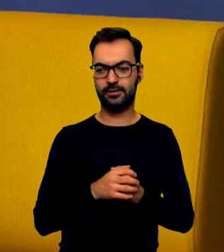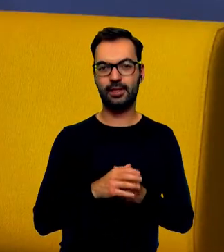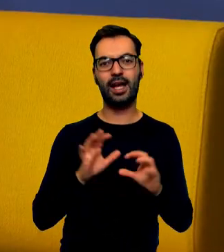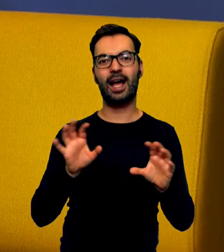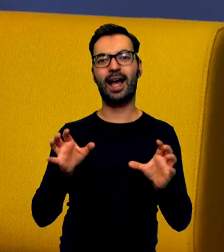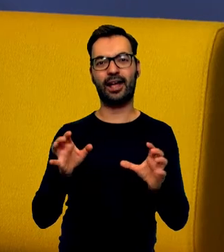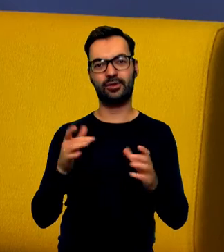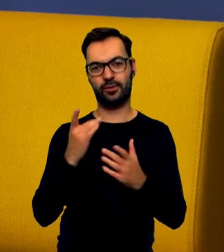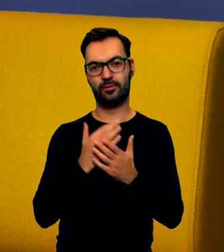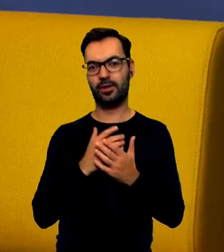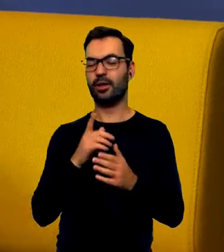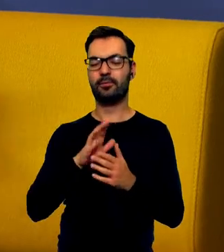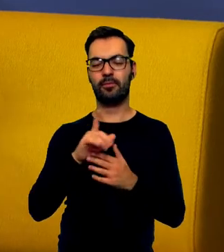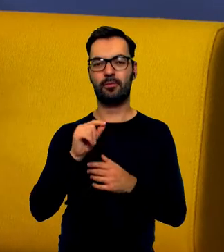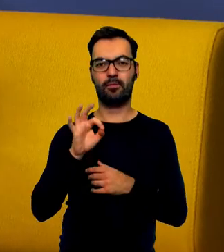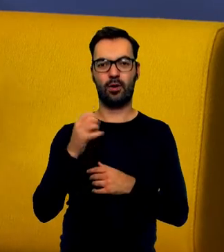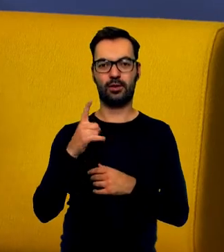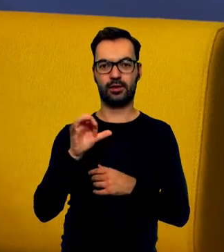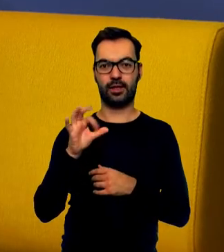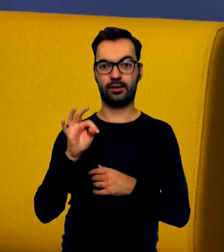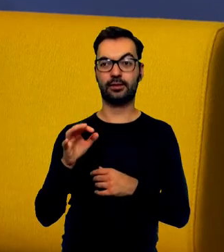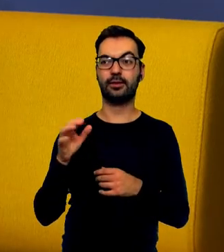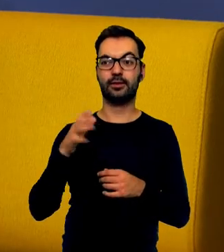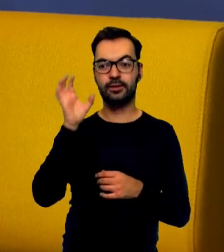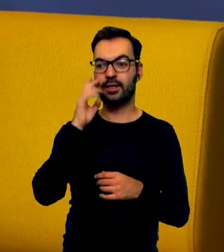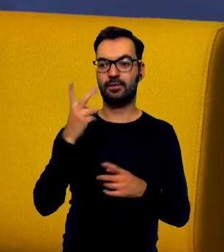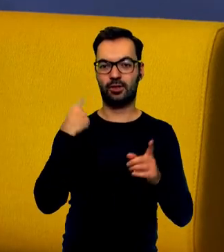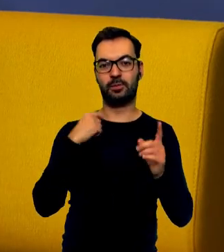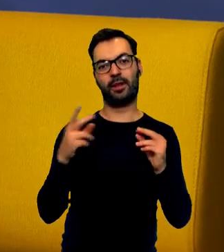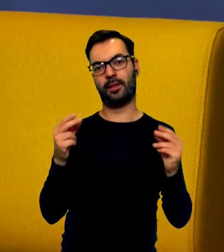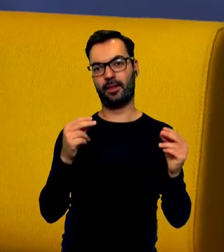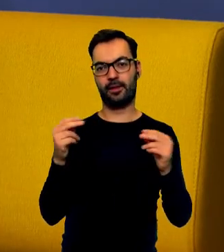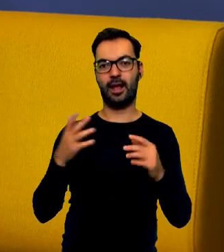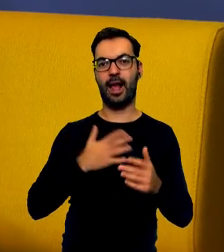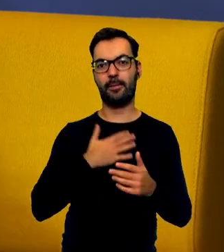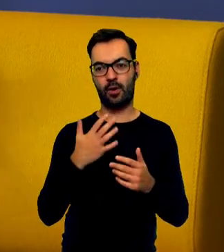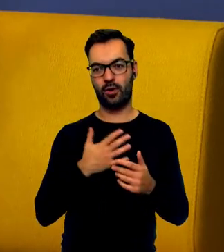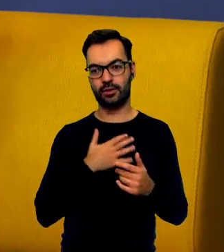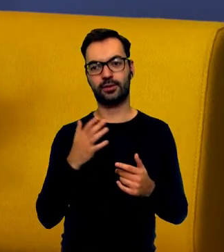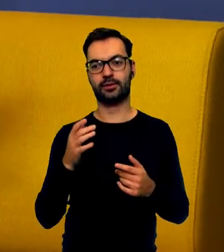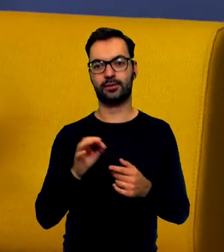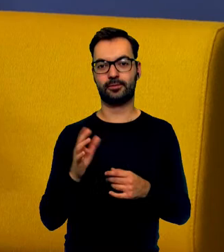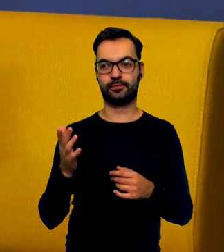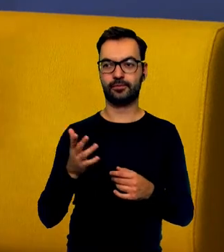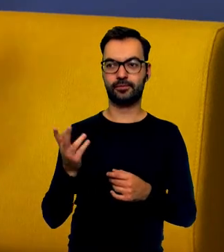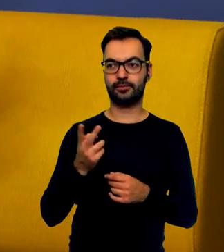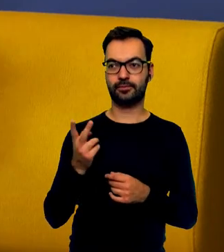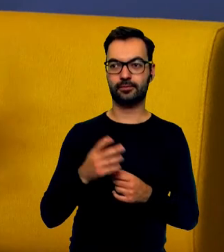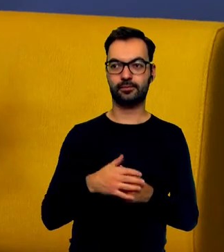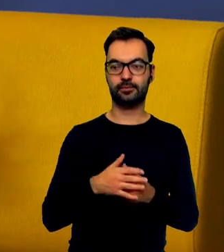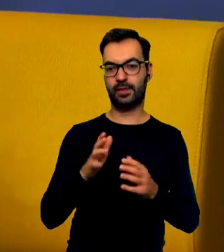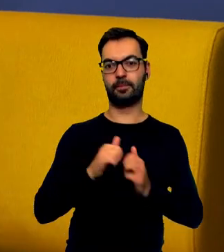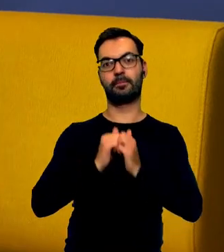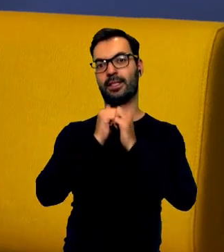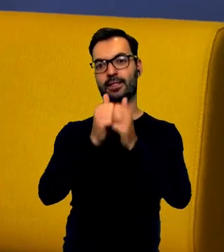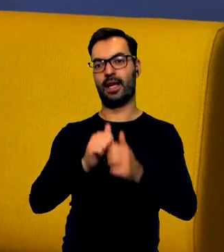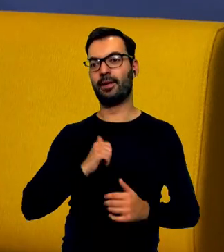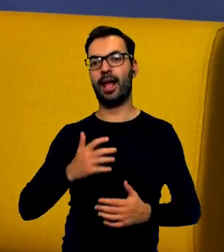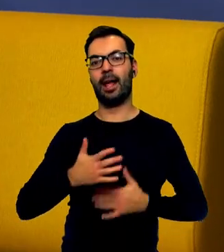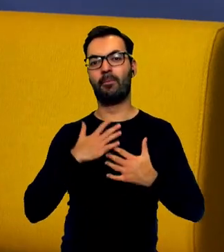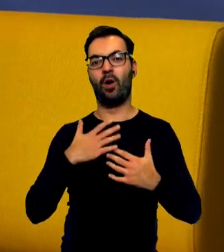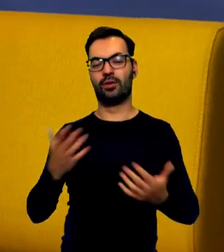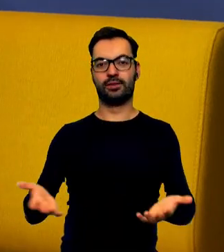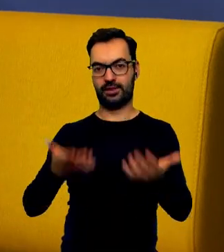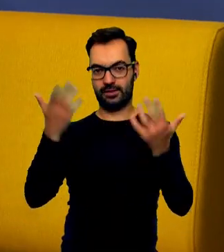w jednej z audycji takich podcastowych, gdzie dwie osoby rozmawiające właśnie o emocjach i mające w ogóle taką misję, żeby te